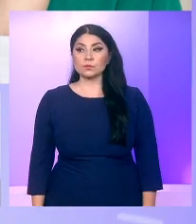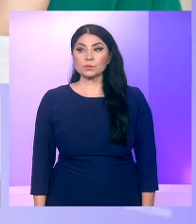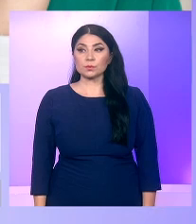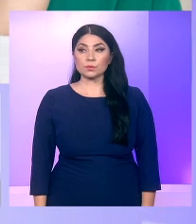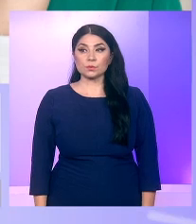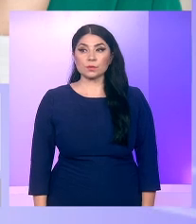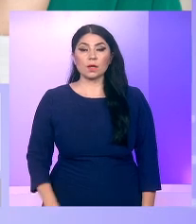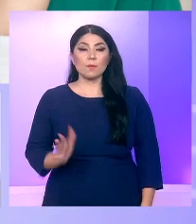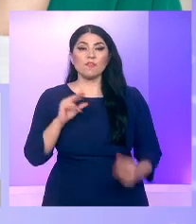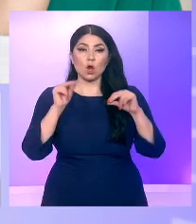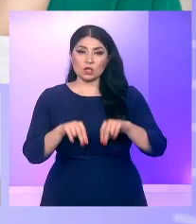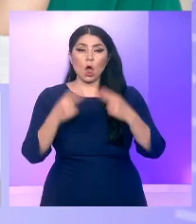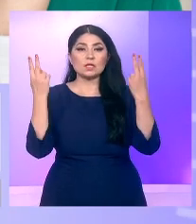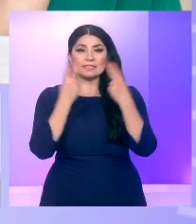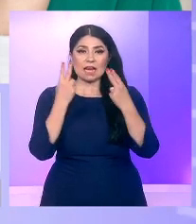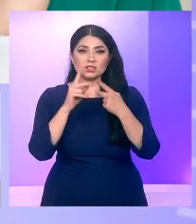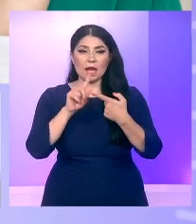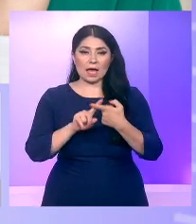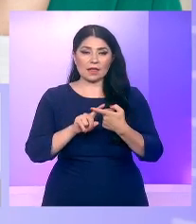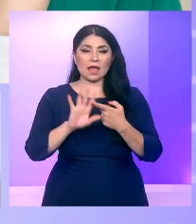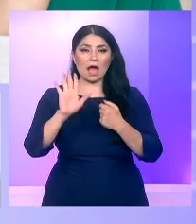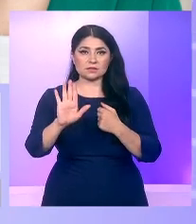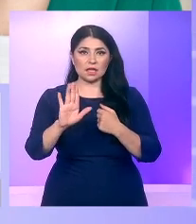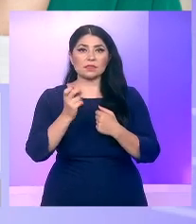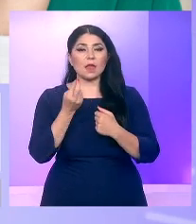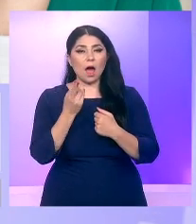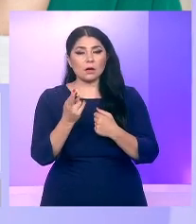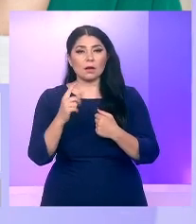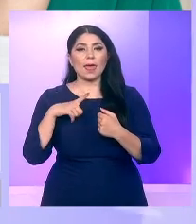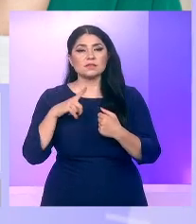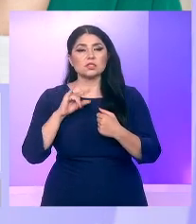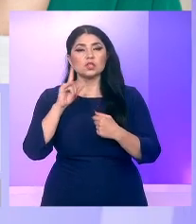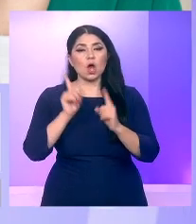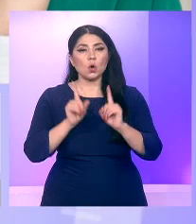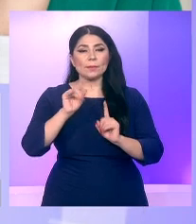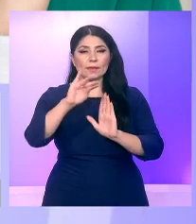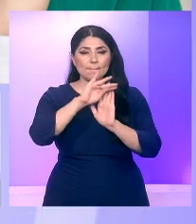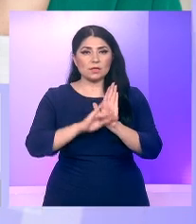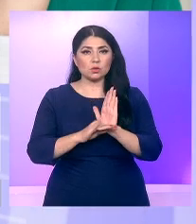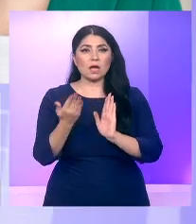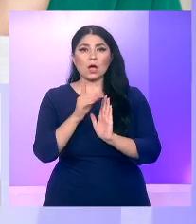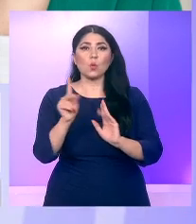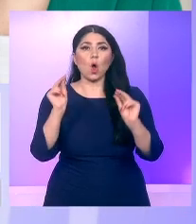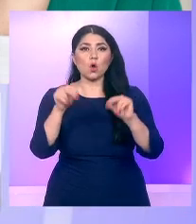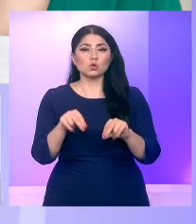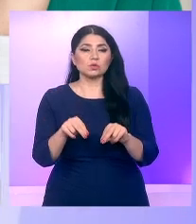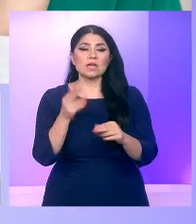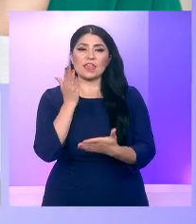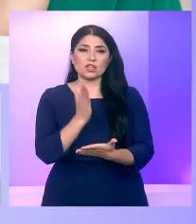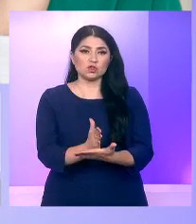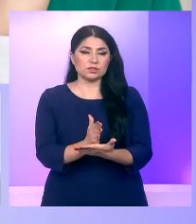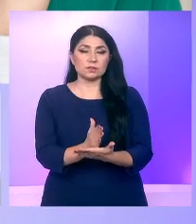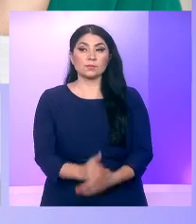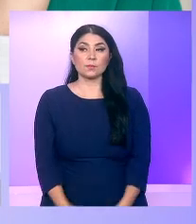vor cădea de acord asupra acestora, însă există și o serie de măsuri asupra cărora nu s-a luat o